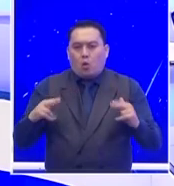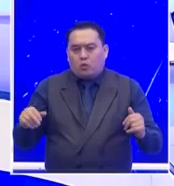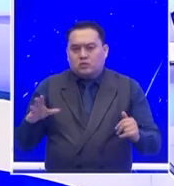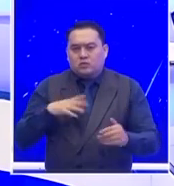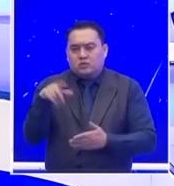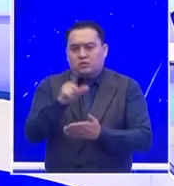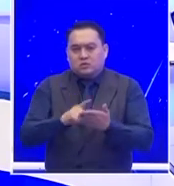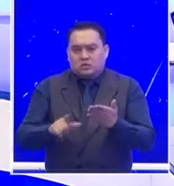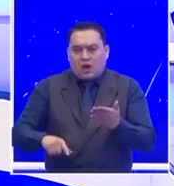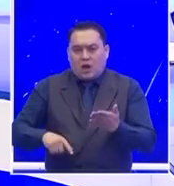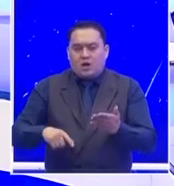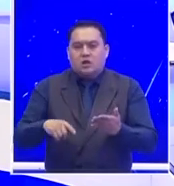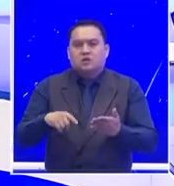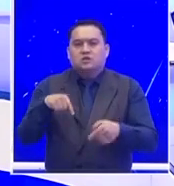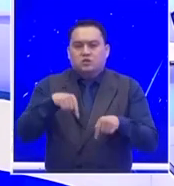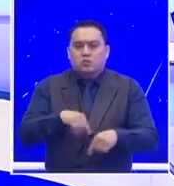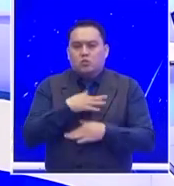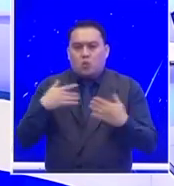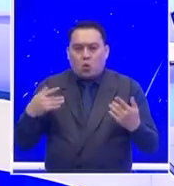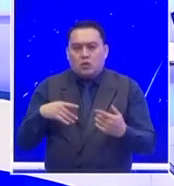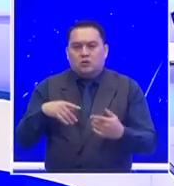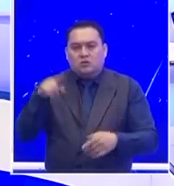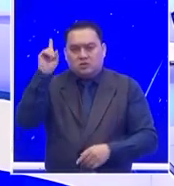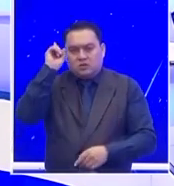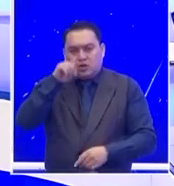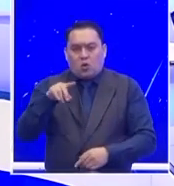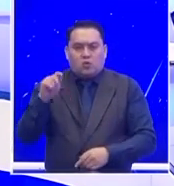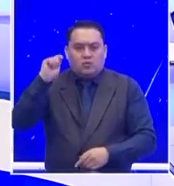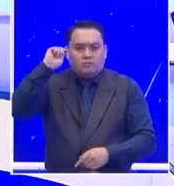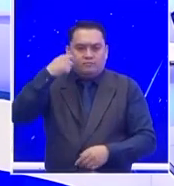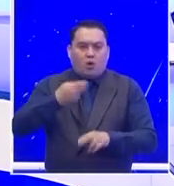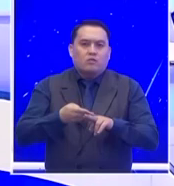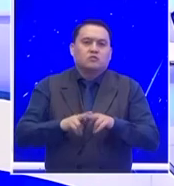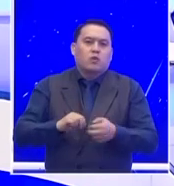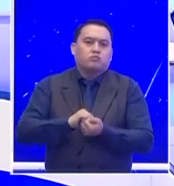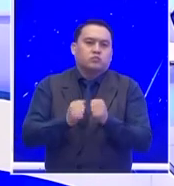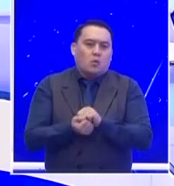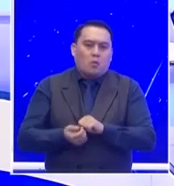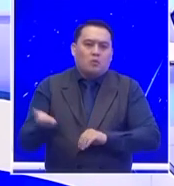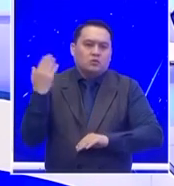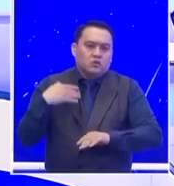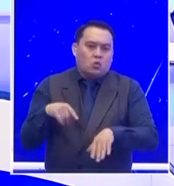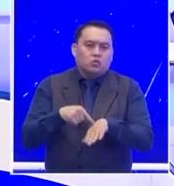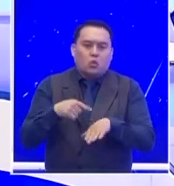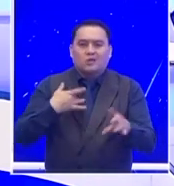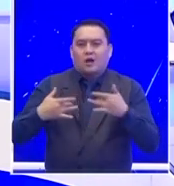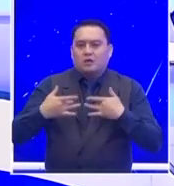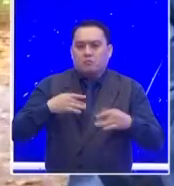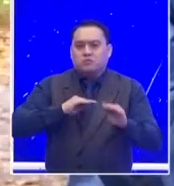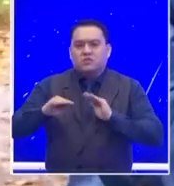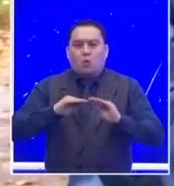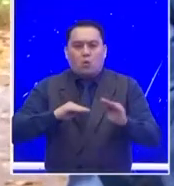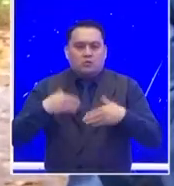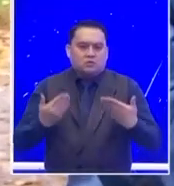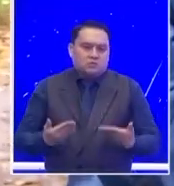прозвучали стихи акына, которые здесь многие его земляки знают наизусть. Больше всего зрителей тронула театральная постановка